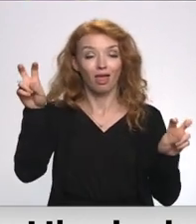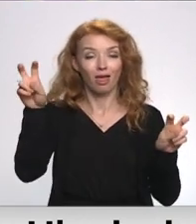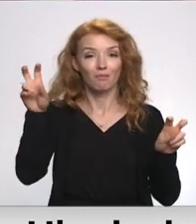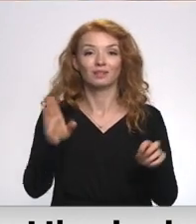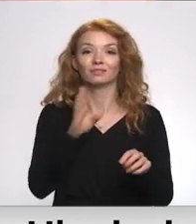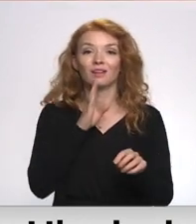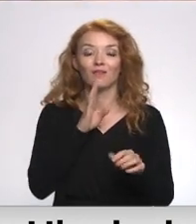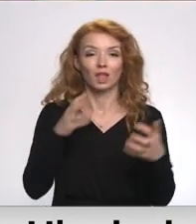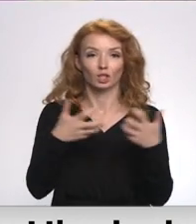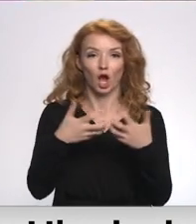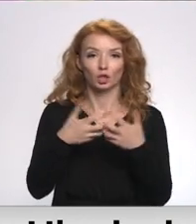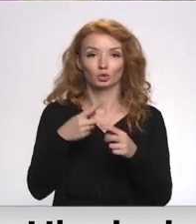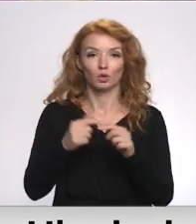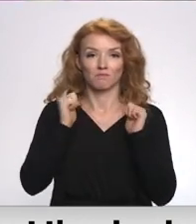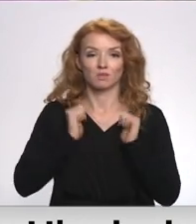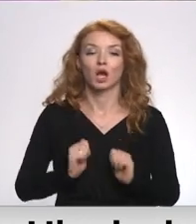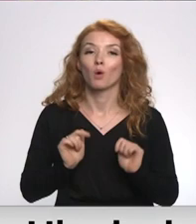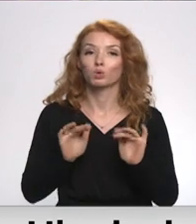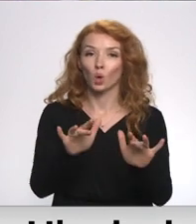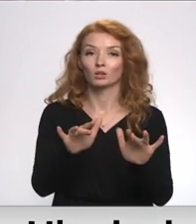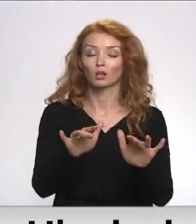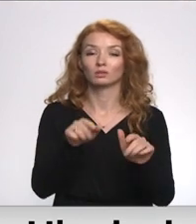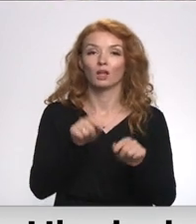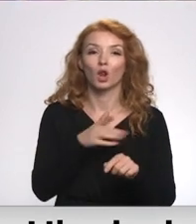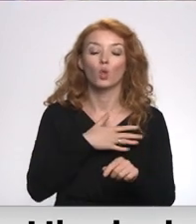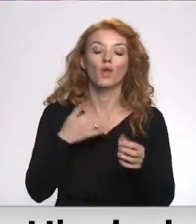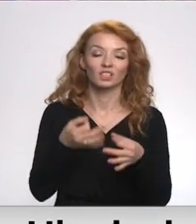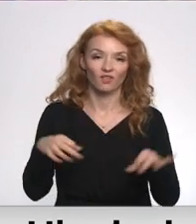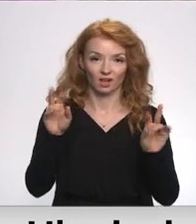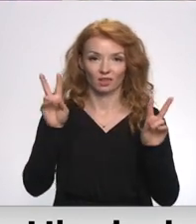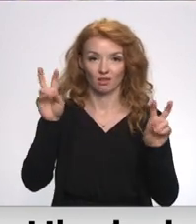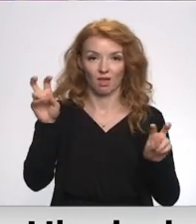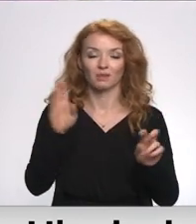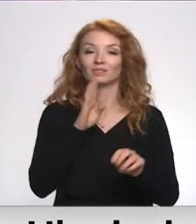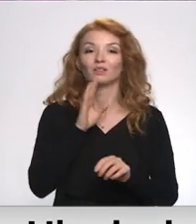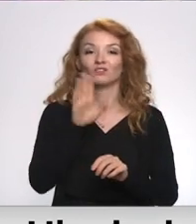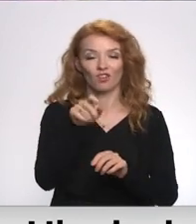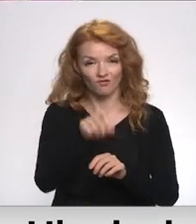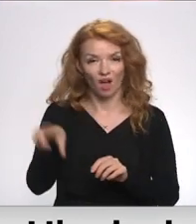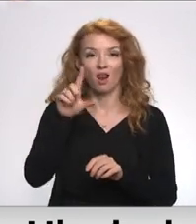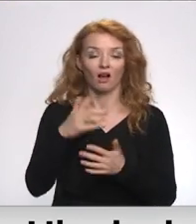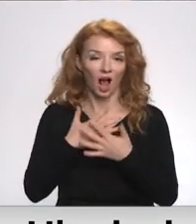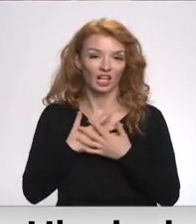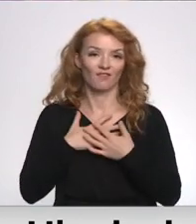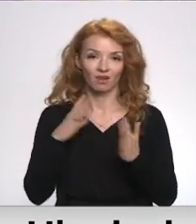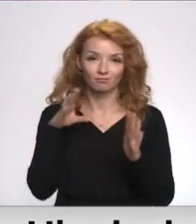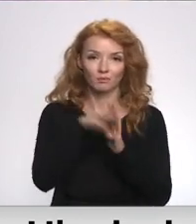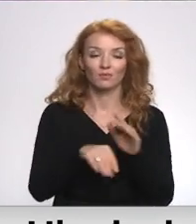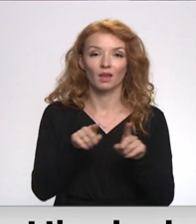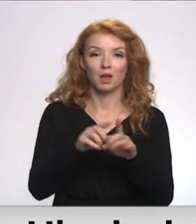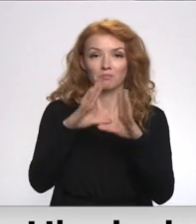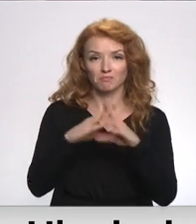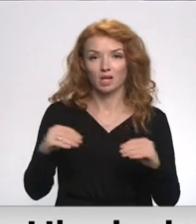sievietes karš un miera process, tā ir ļoti arī svarīga tēma. Sievietes var vairāk un aktīvāk iesaistīties arī miera